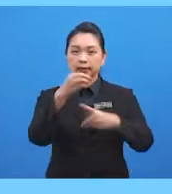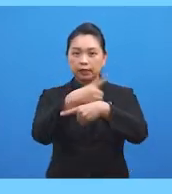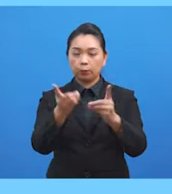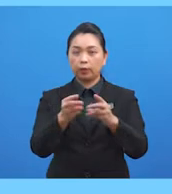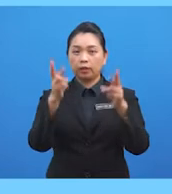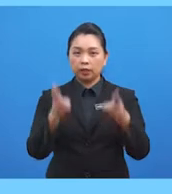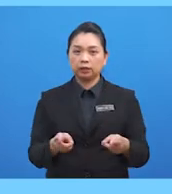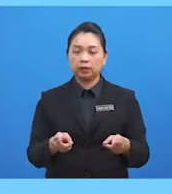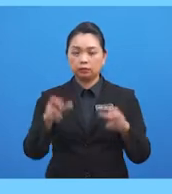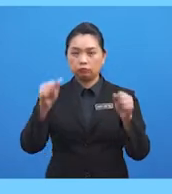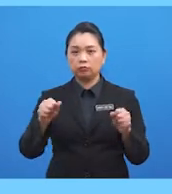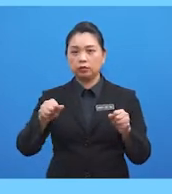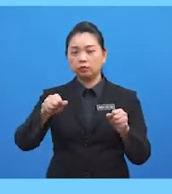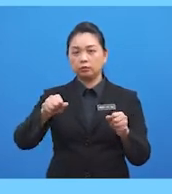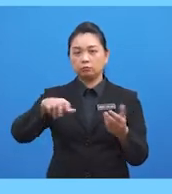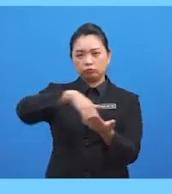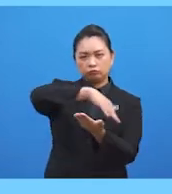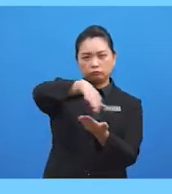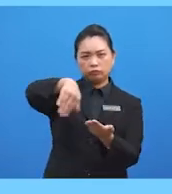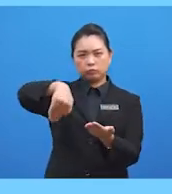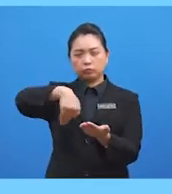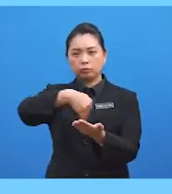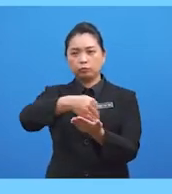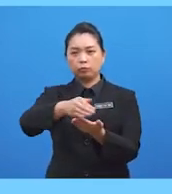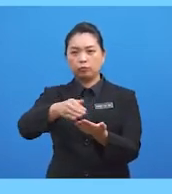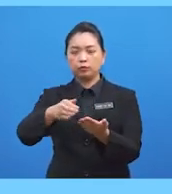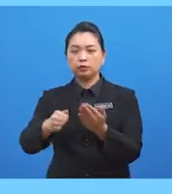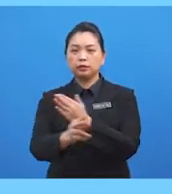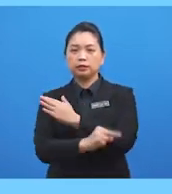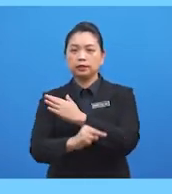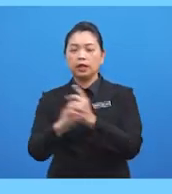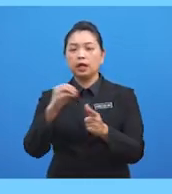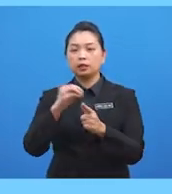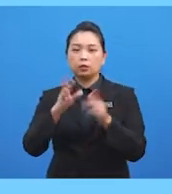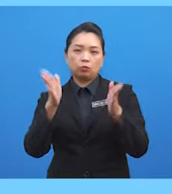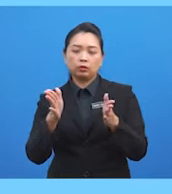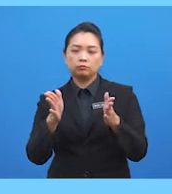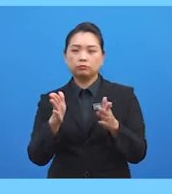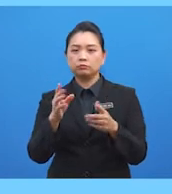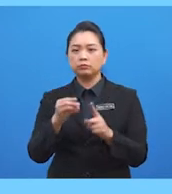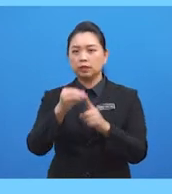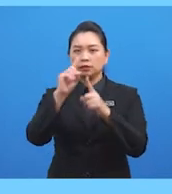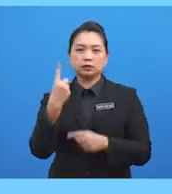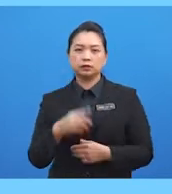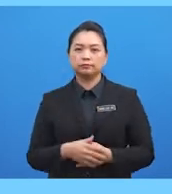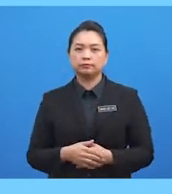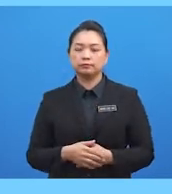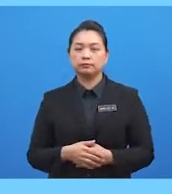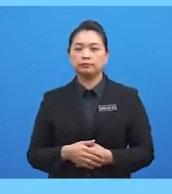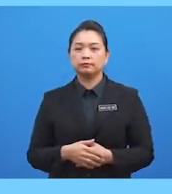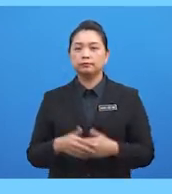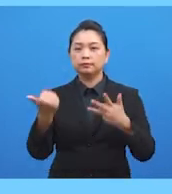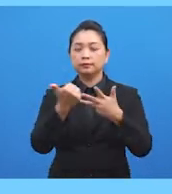meliputi seluruh negara atau pihak-pihak tertentu sahaja. Yang terakhir, rang undang-undang